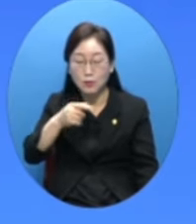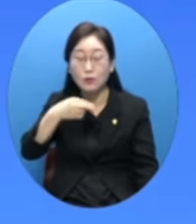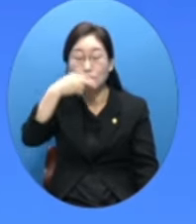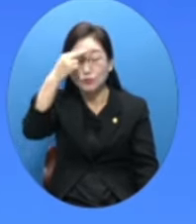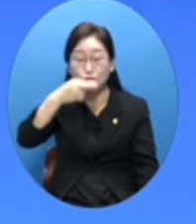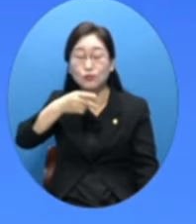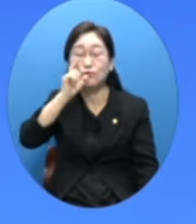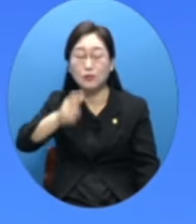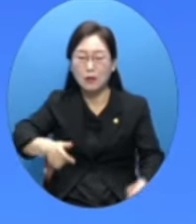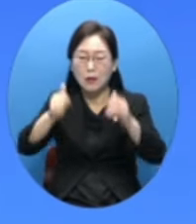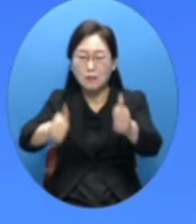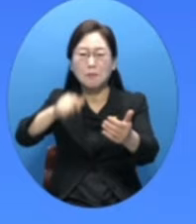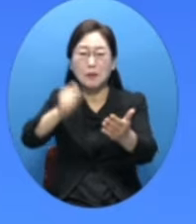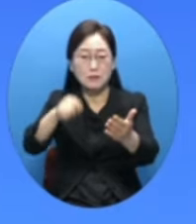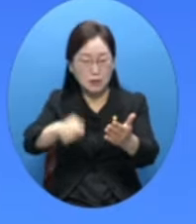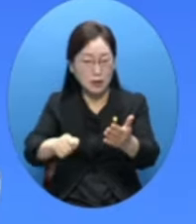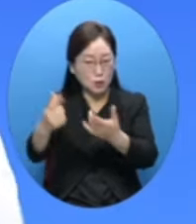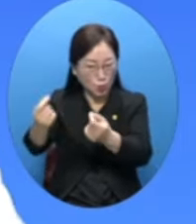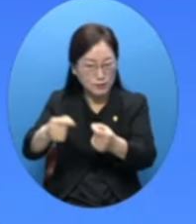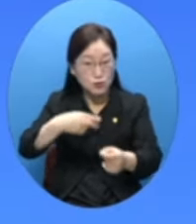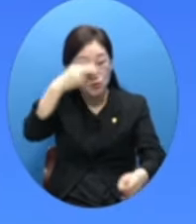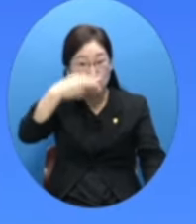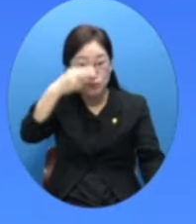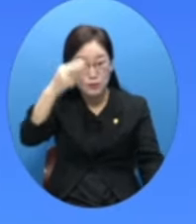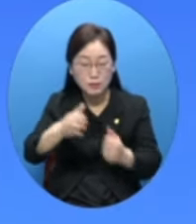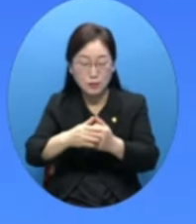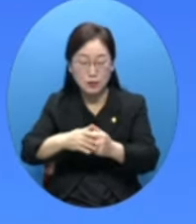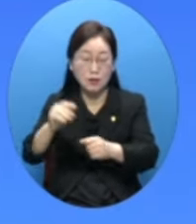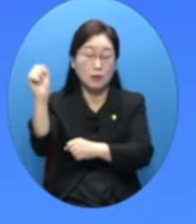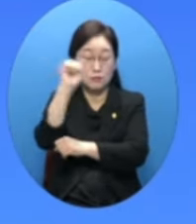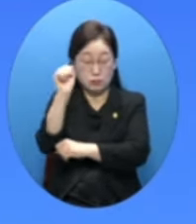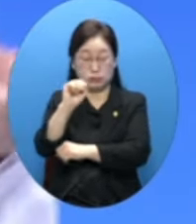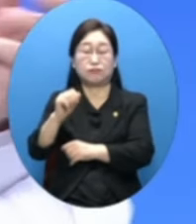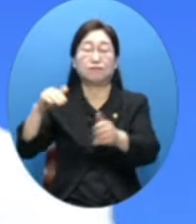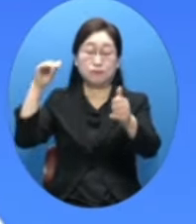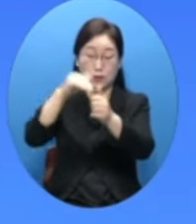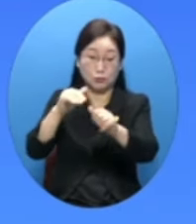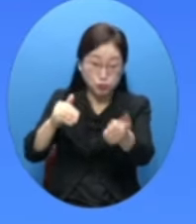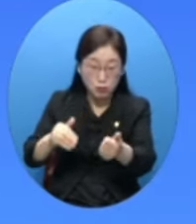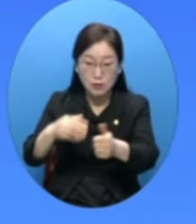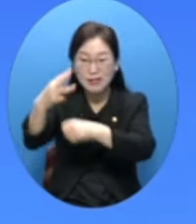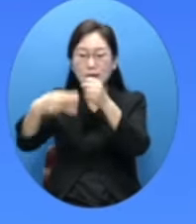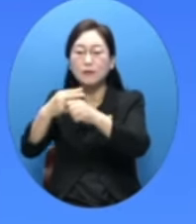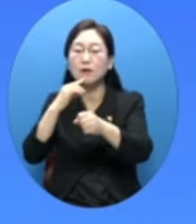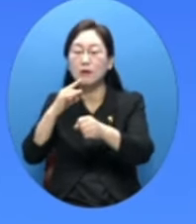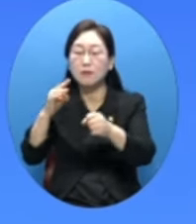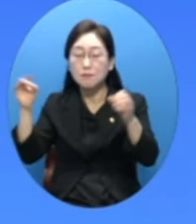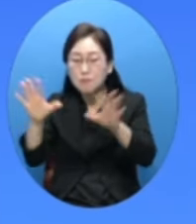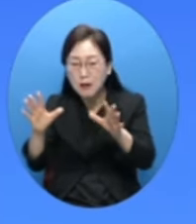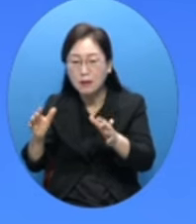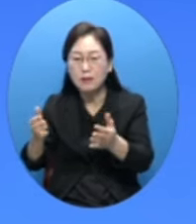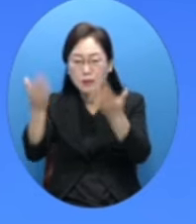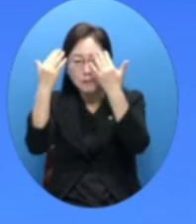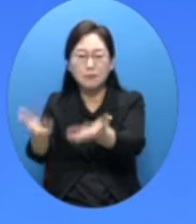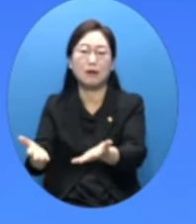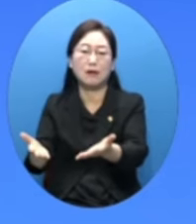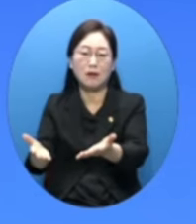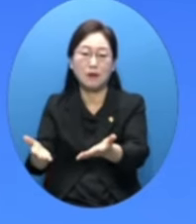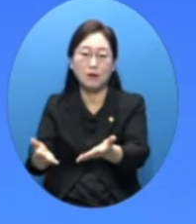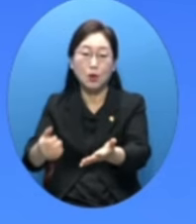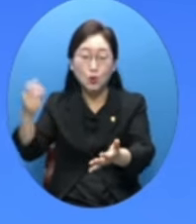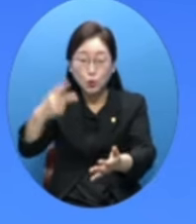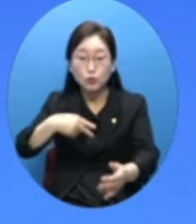감옥을 안 갑니다. 3년 갔다가 또 술을 만취해서 또 사람 또 죽이고 그럼 또 3년입니다. 그러니